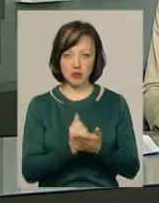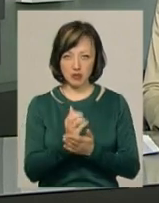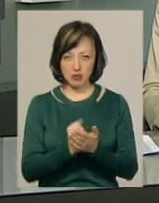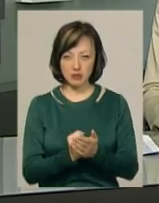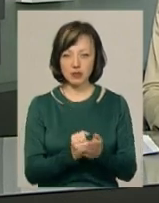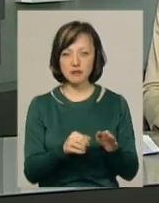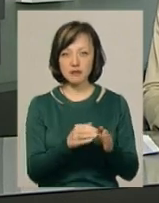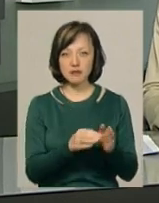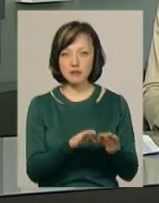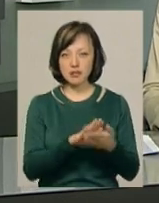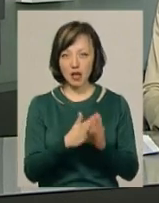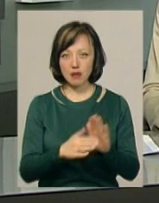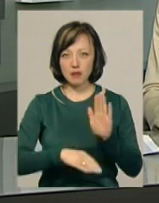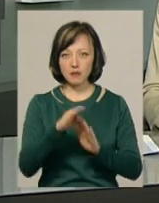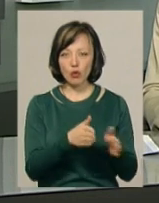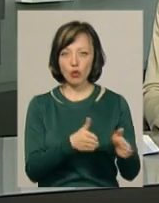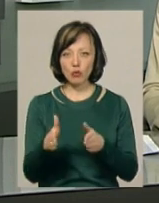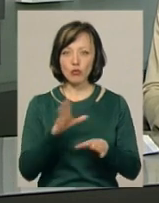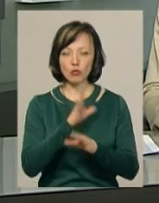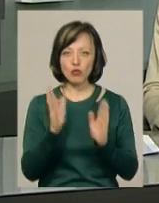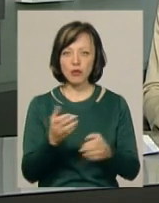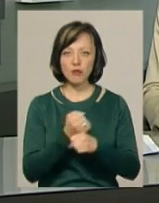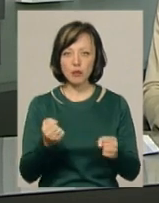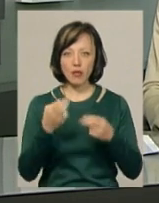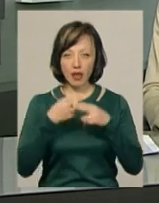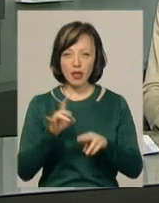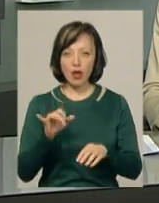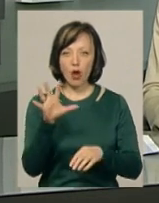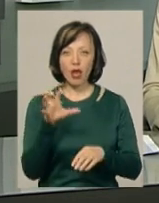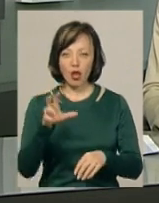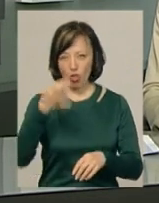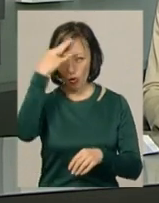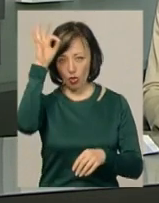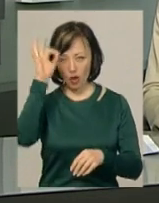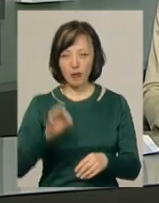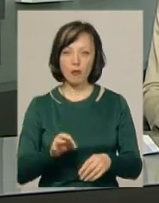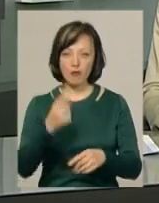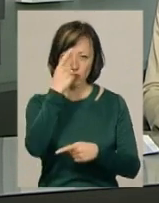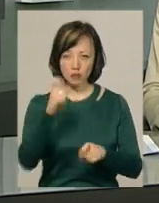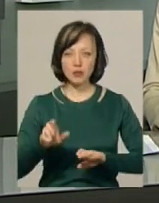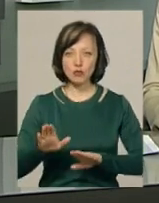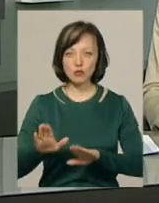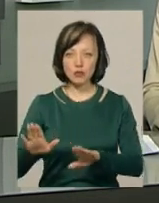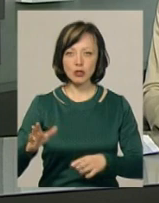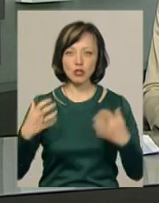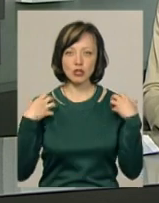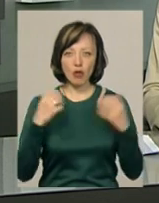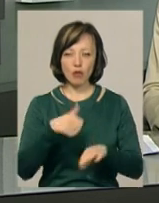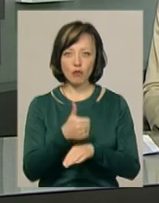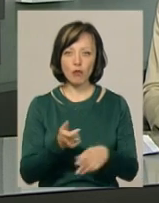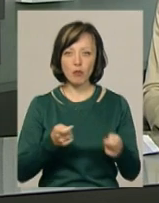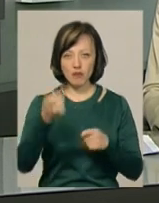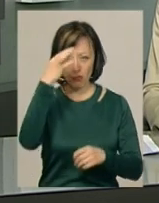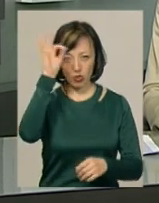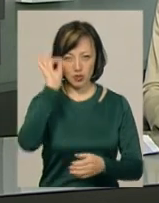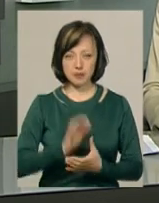стані підвищеної готовності перебуватимуть вибухотехніки та кінологи. Про це повідомив заступник начальника Головного управління Нацполіції в області